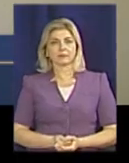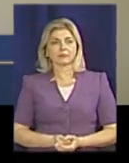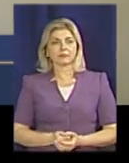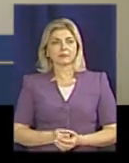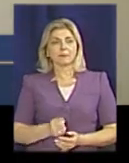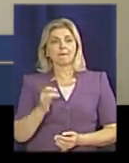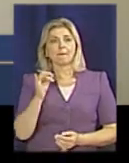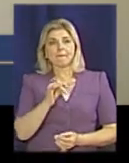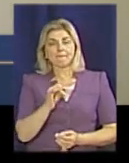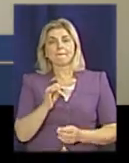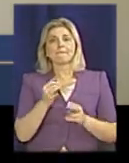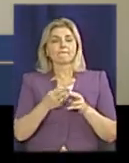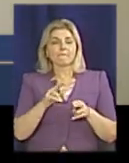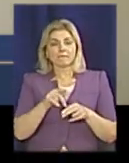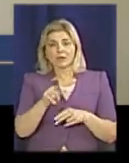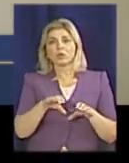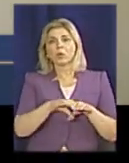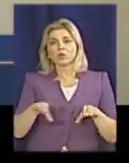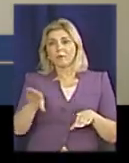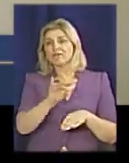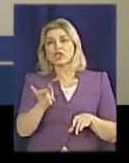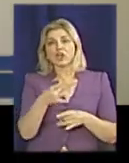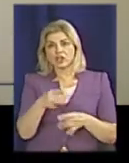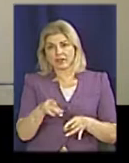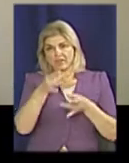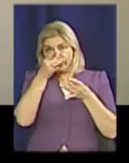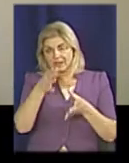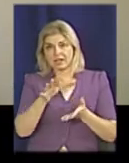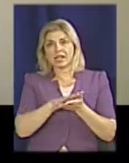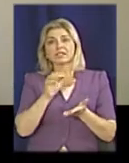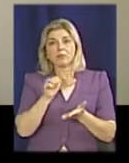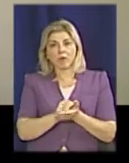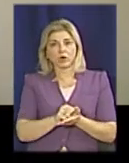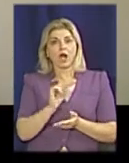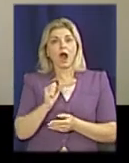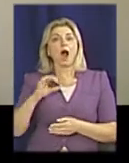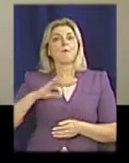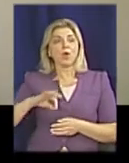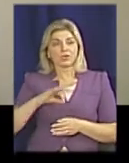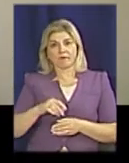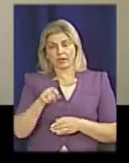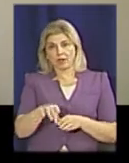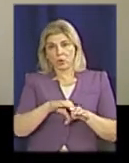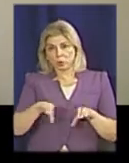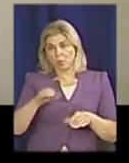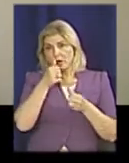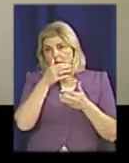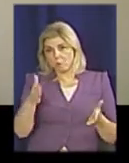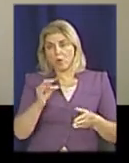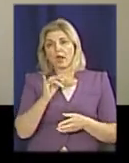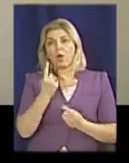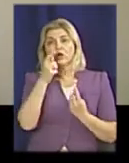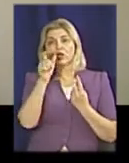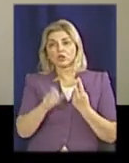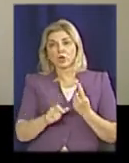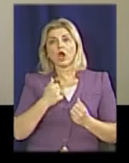Для того, що в мене каналізаційні труби всі поржавіли, погнили, попсувалися. Користуватися ними не можна. Ну і так, тим більше одна